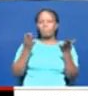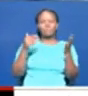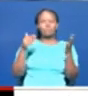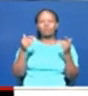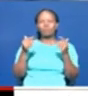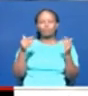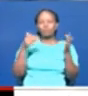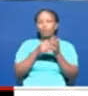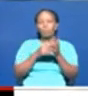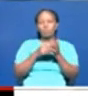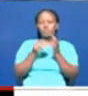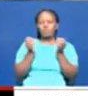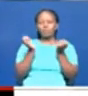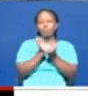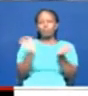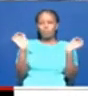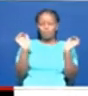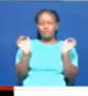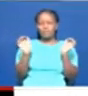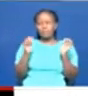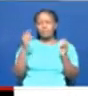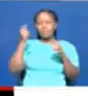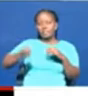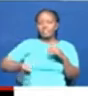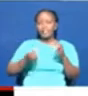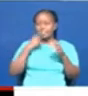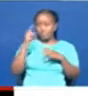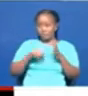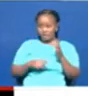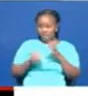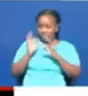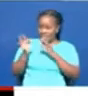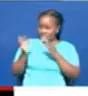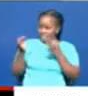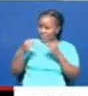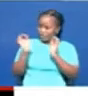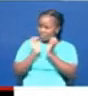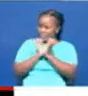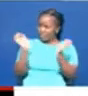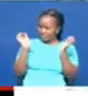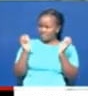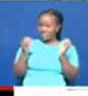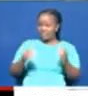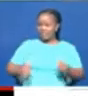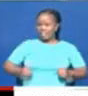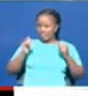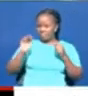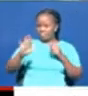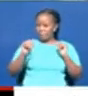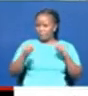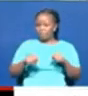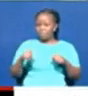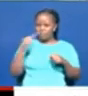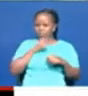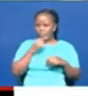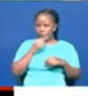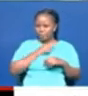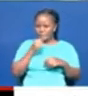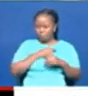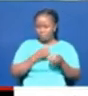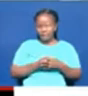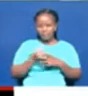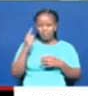mahakama ya Kakamega William Musyoka alisema endapo ataachiliwa kwa dhamana, huenda maisha yake yakawa hatarini. Wakili wa upande wa mashtaka Andrew